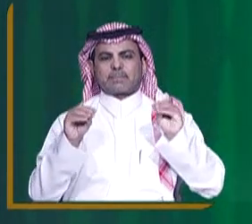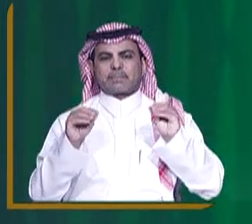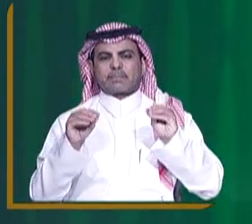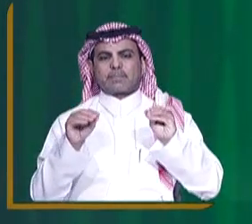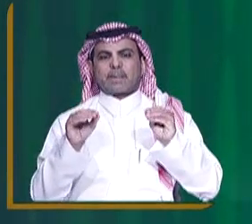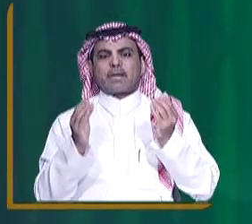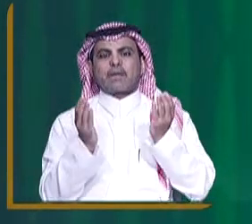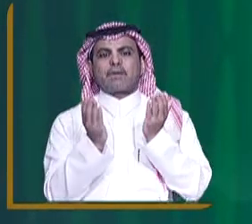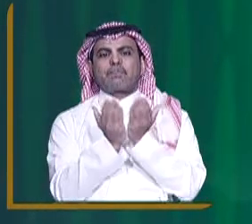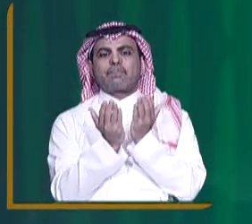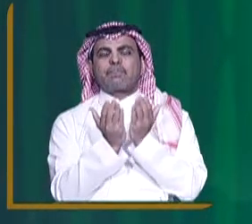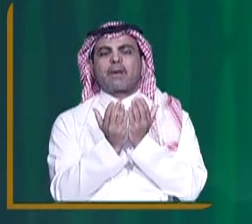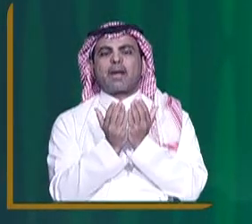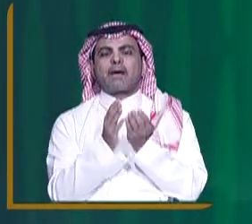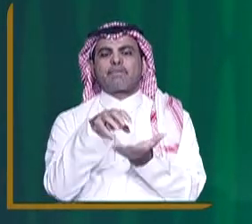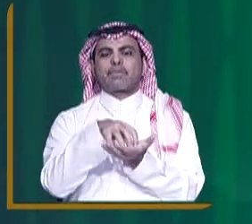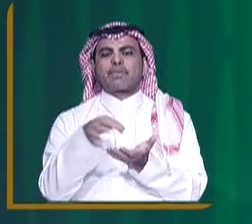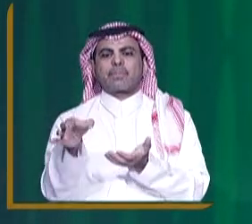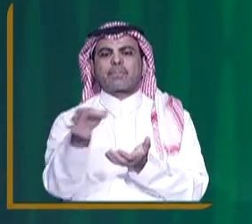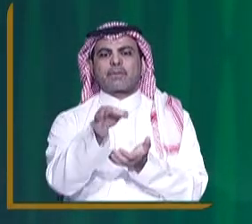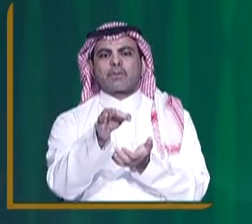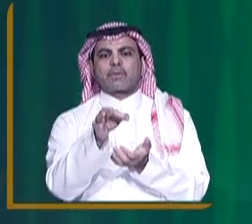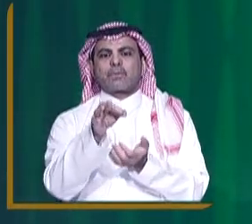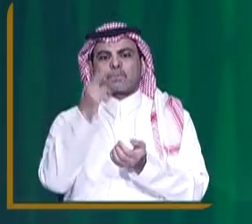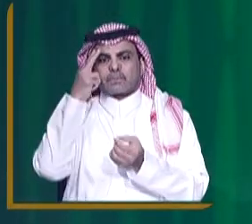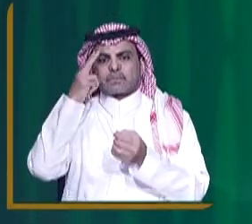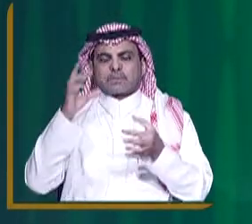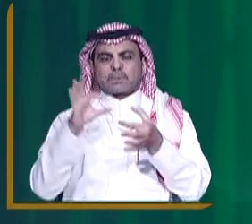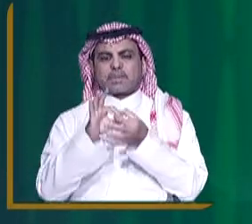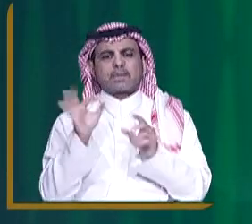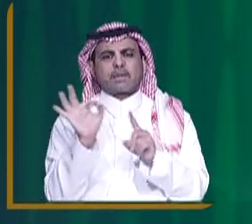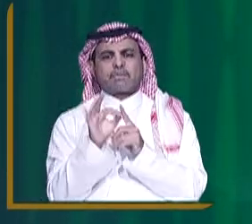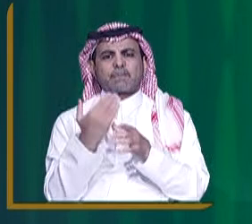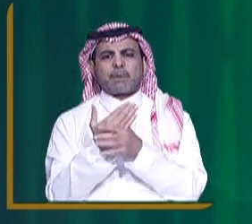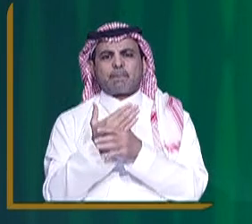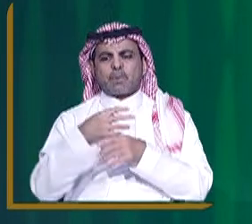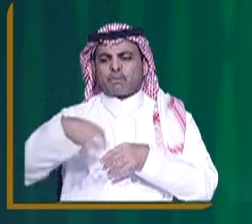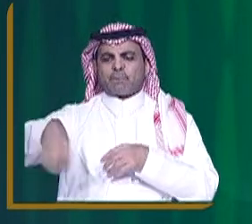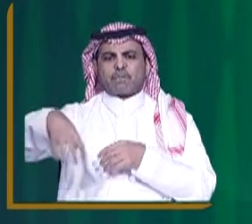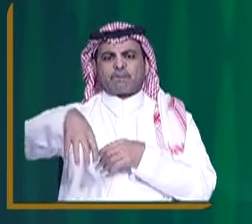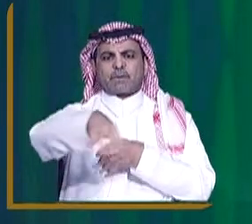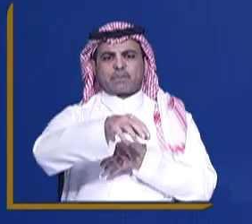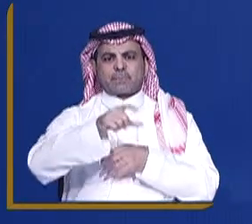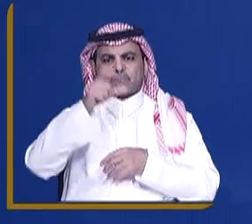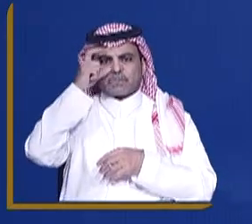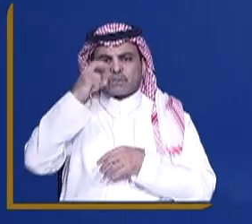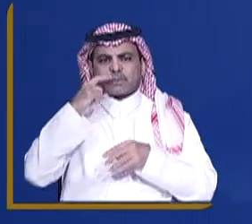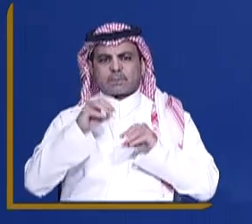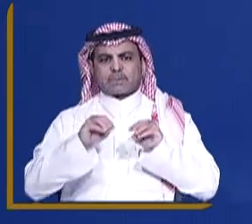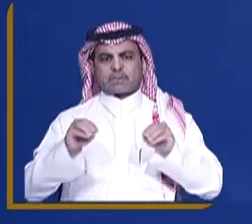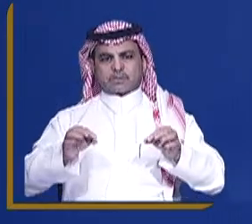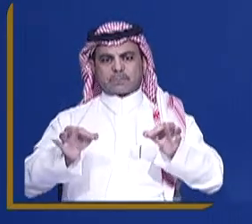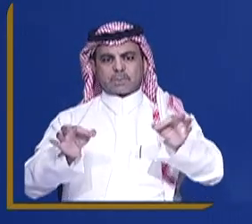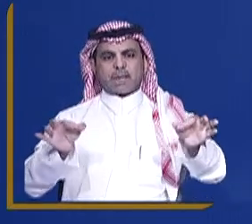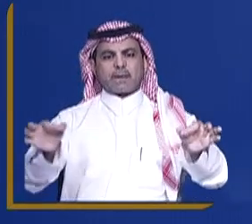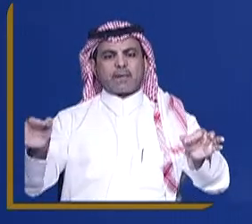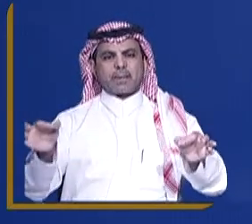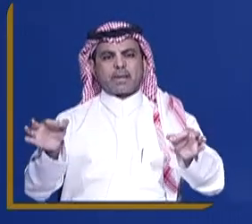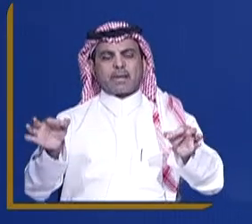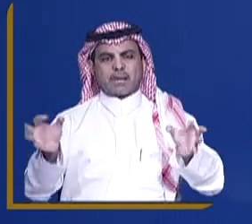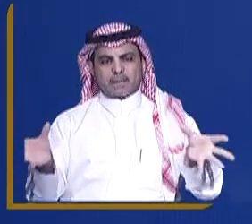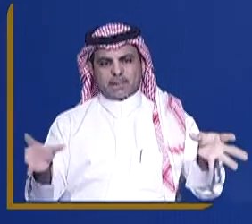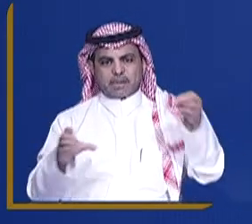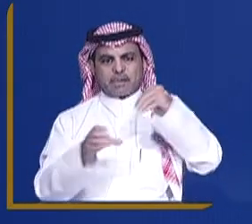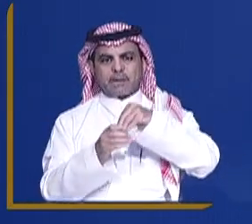بالمناطق، ما الهدف من هذا القرار؟ طبعا يا أخي الكريم موسى، الهدف من هذا القرار هو